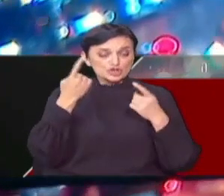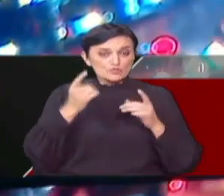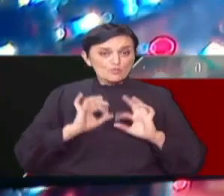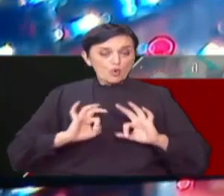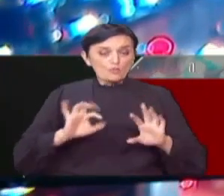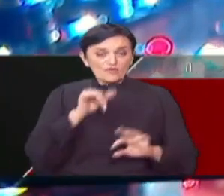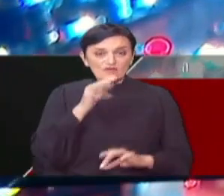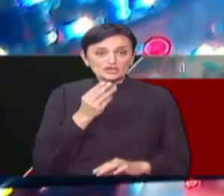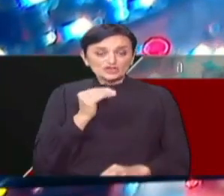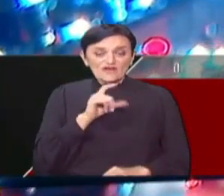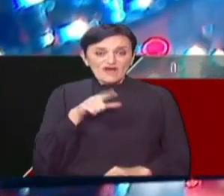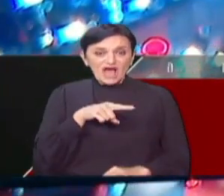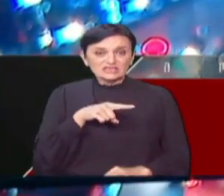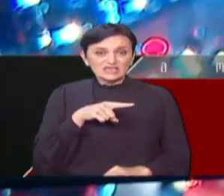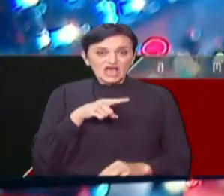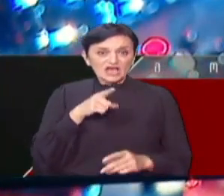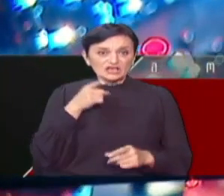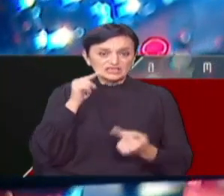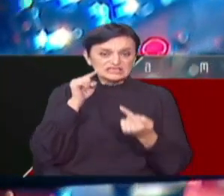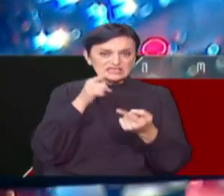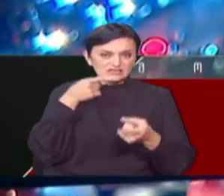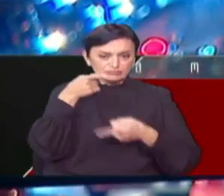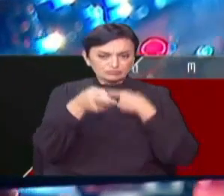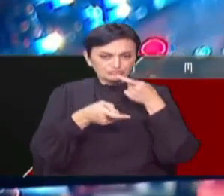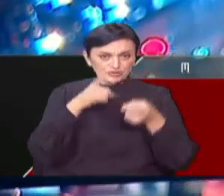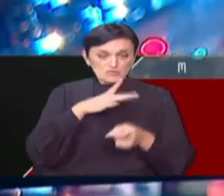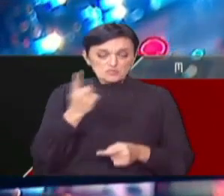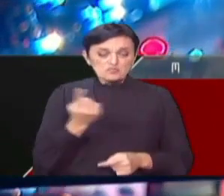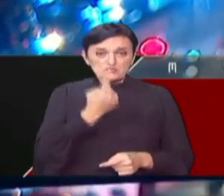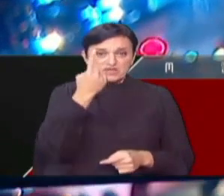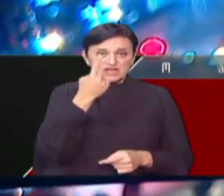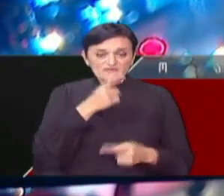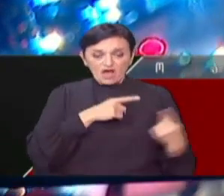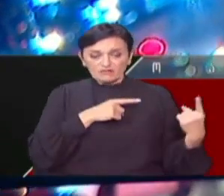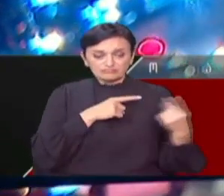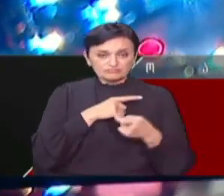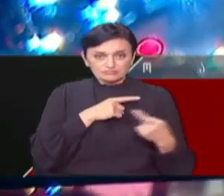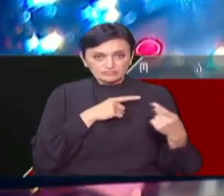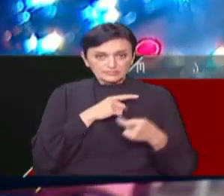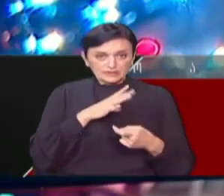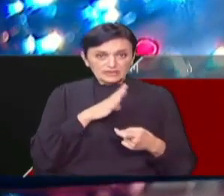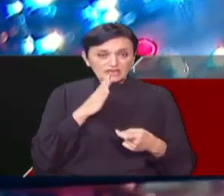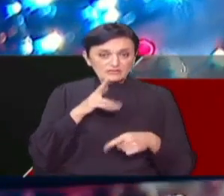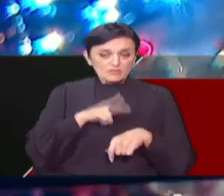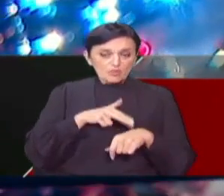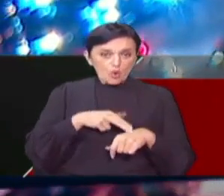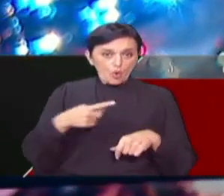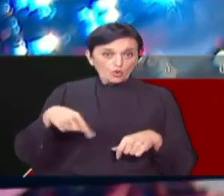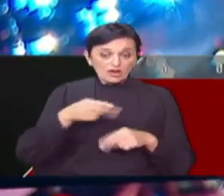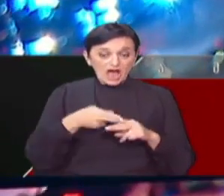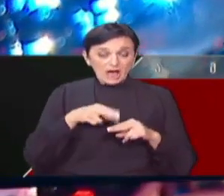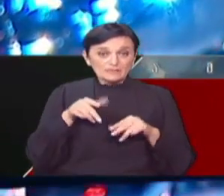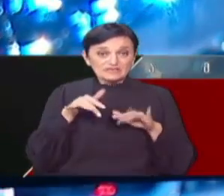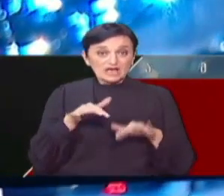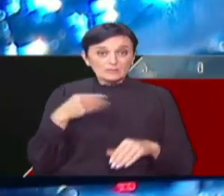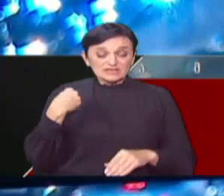ინფორმაციას, თითქოს როინ შავაძემ შეიარაღებული წინააღმდეგობა გაუწია და პირველად ცეცხლი მან გაუხსნა სამართალდამცველებს, თუმცა ამ